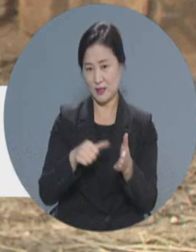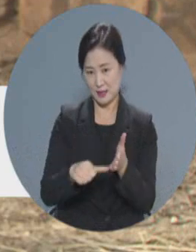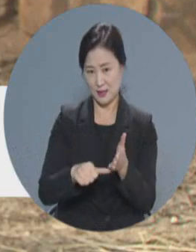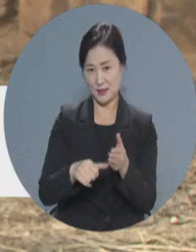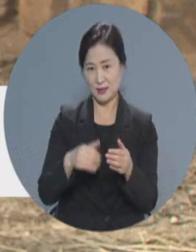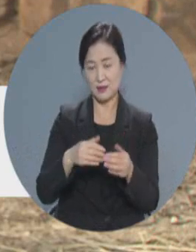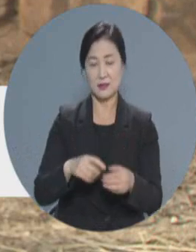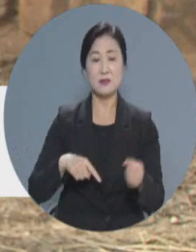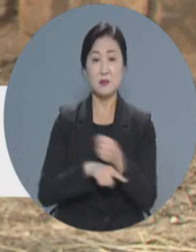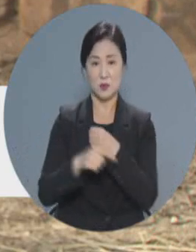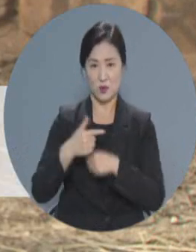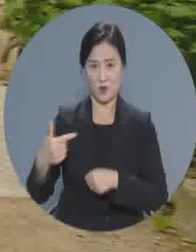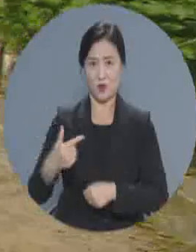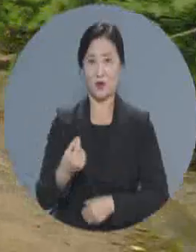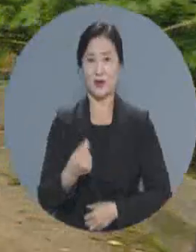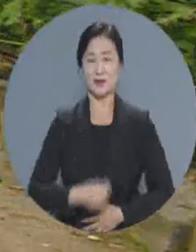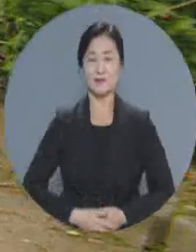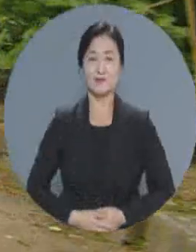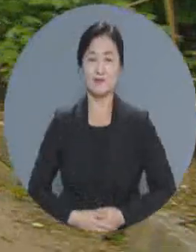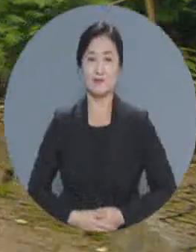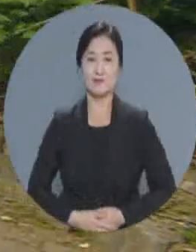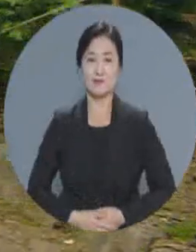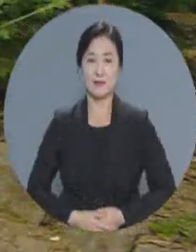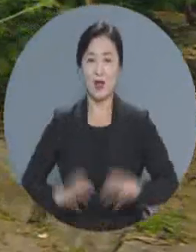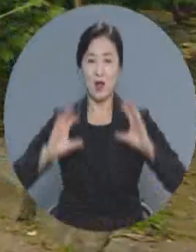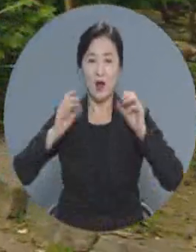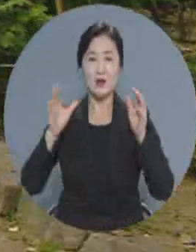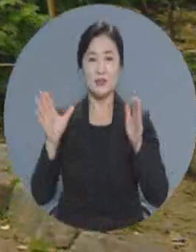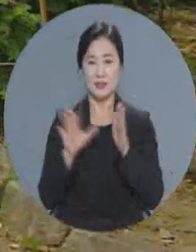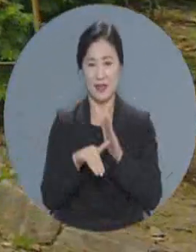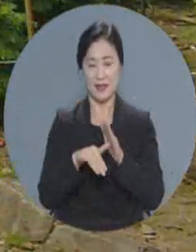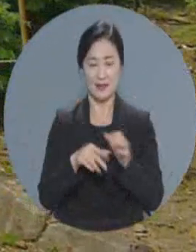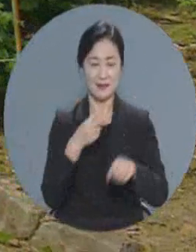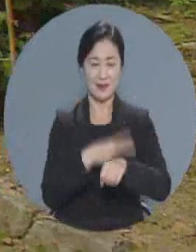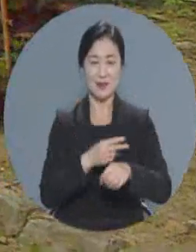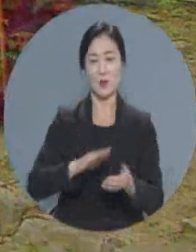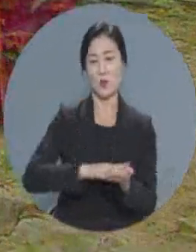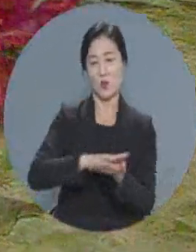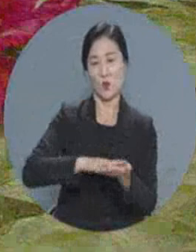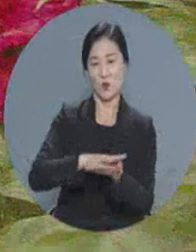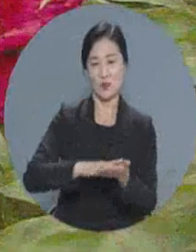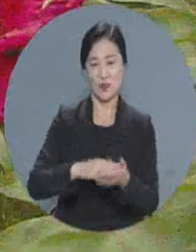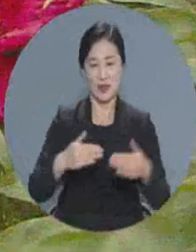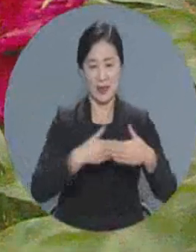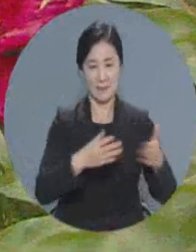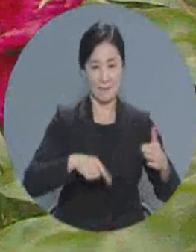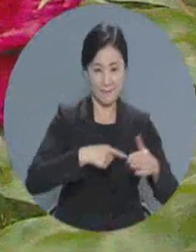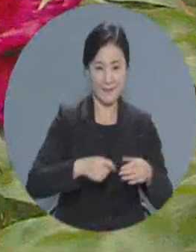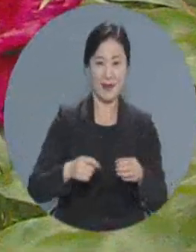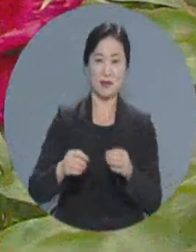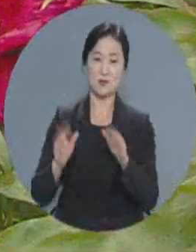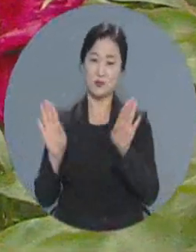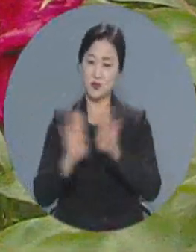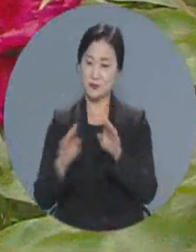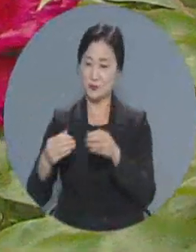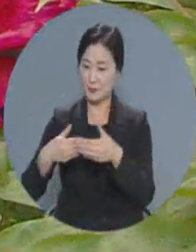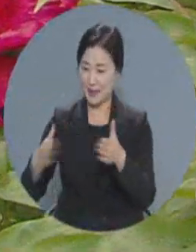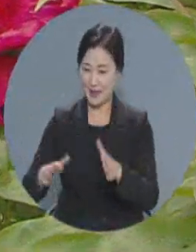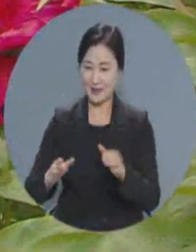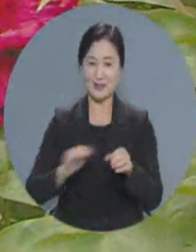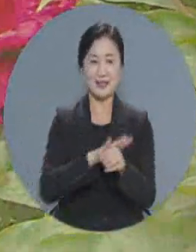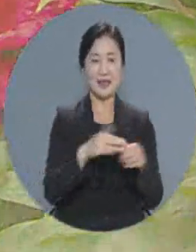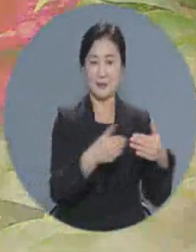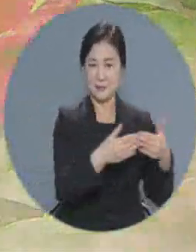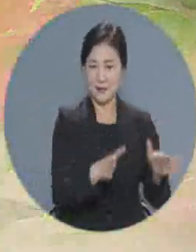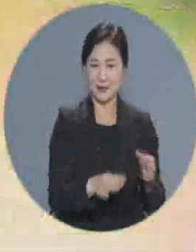점이 상당히 의미가 있죠. 그리고 어릴 적 선생이 뛰놀던 안채와 문간채, 사랑채 등 영랑 생가의